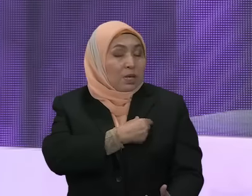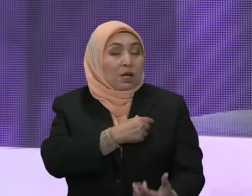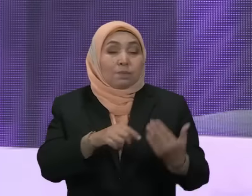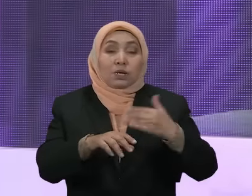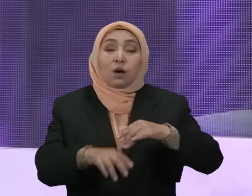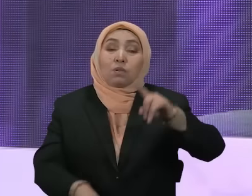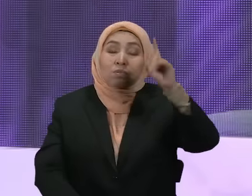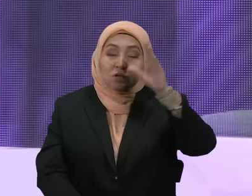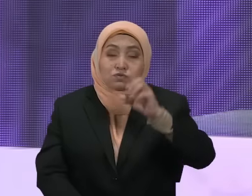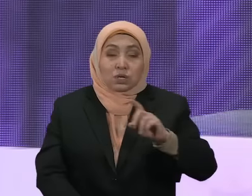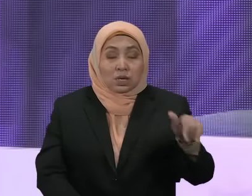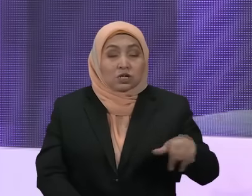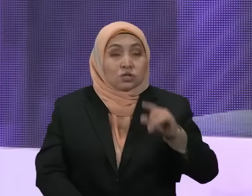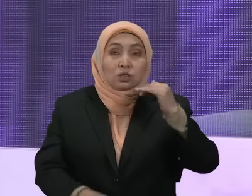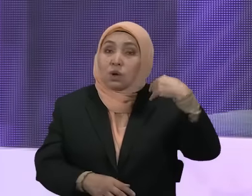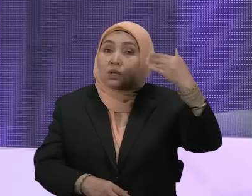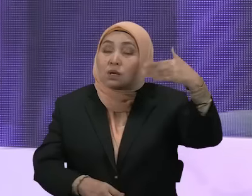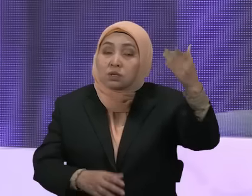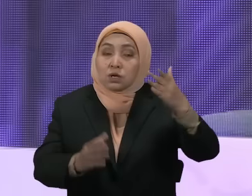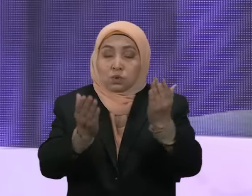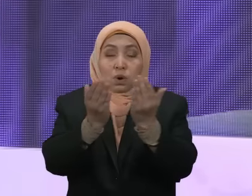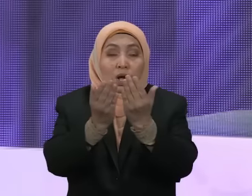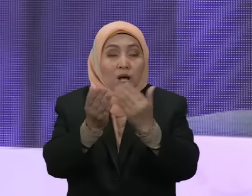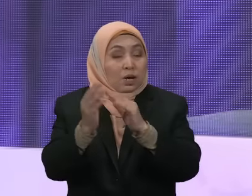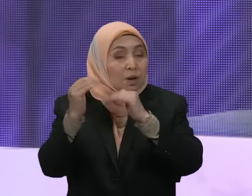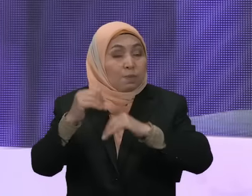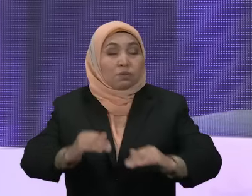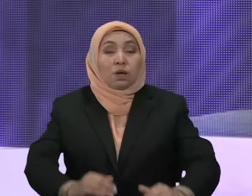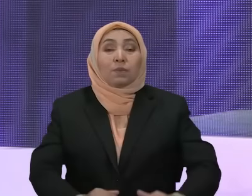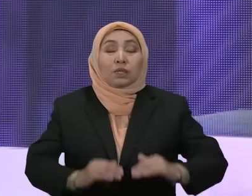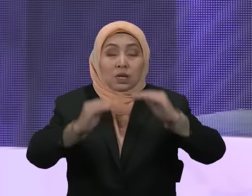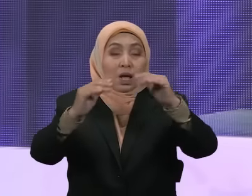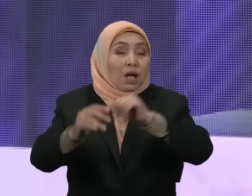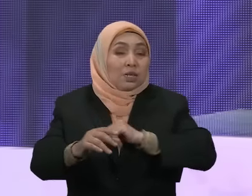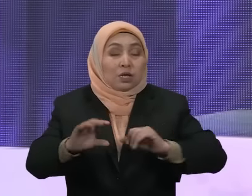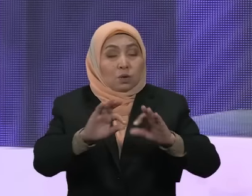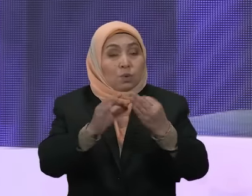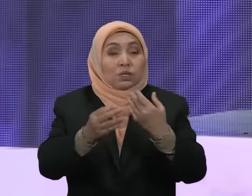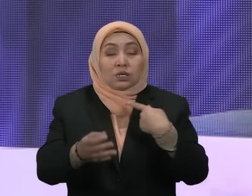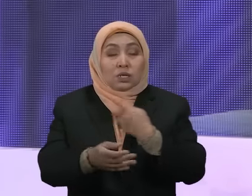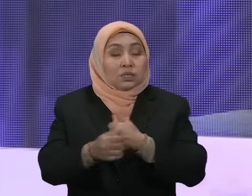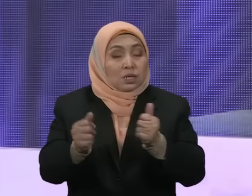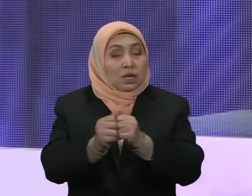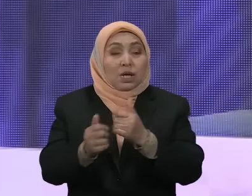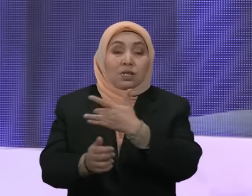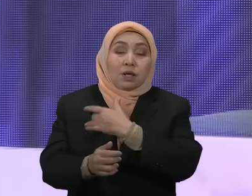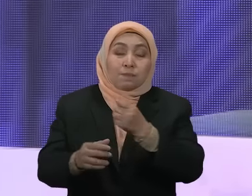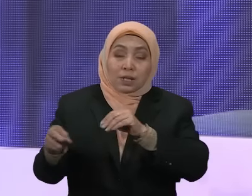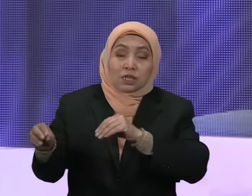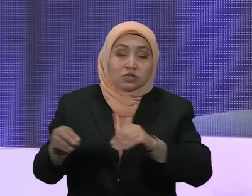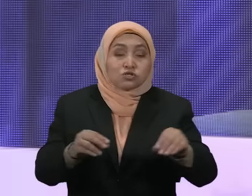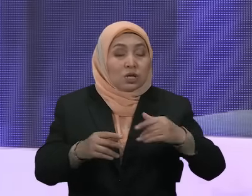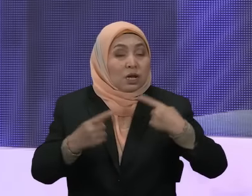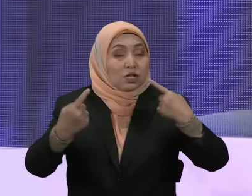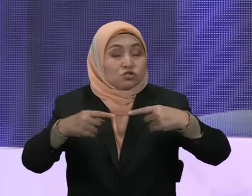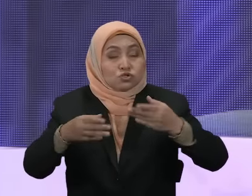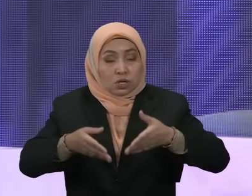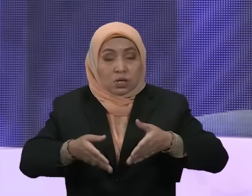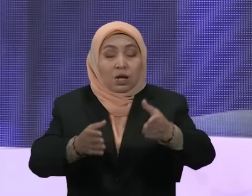Allah suatu hari nanti. Kita berdoa agar Allah menaikkan darjat ahli keluarga kita dengan iman, hijrah dan jihad